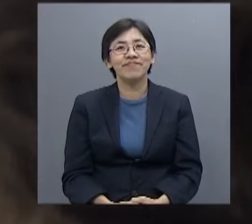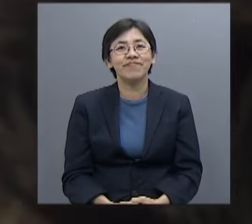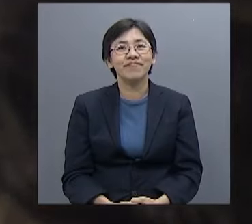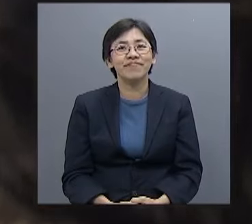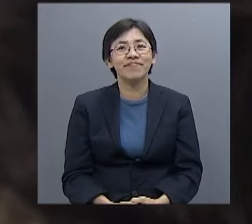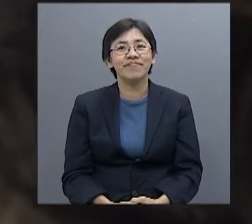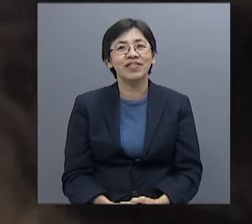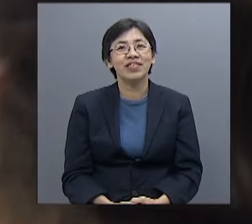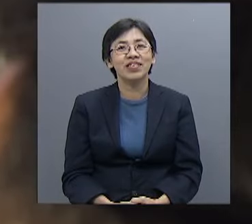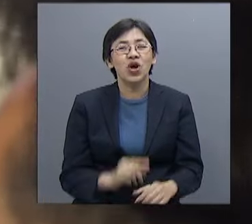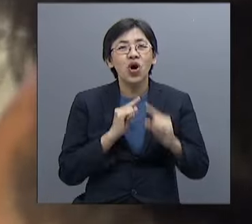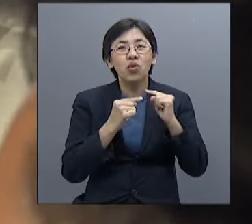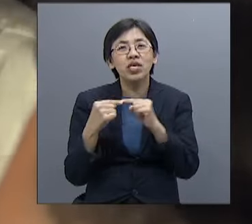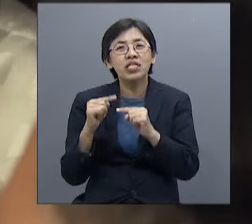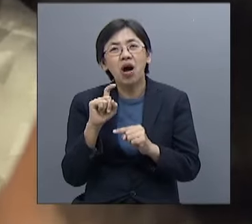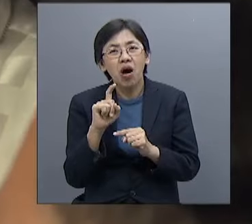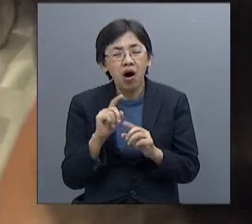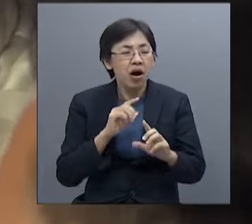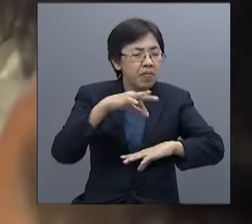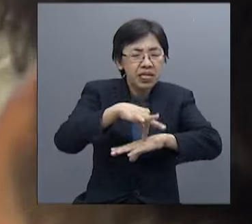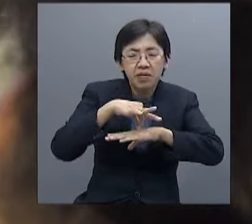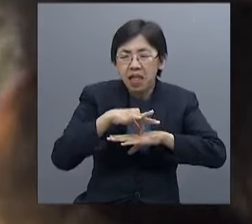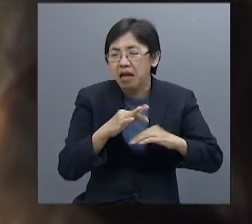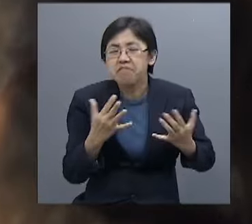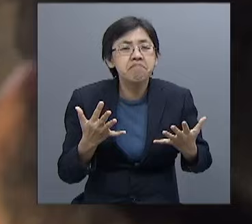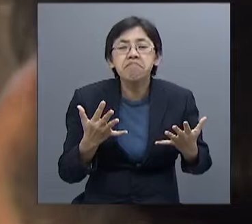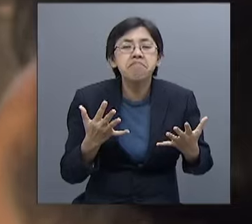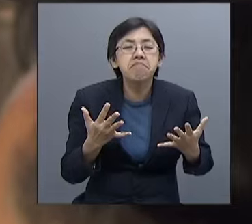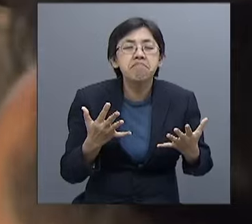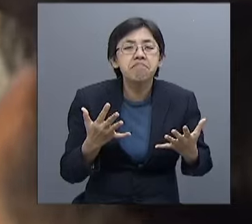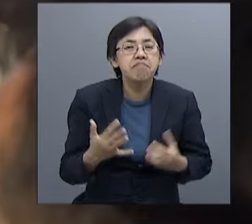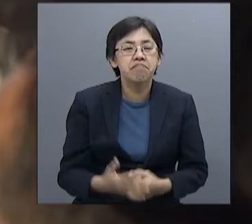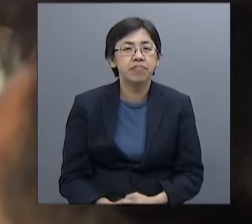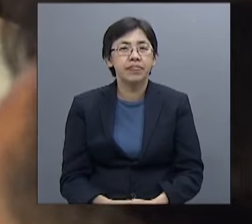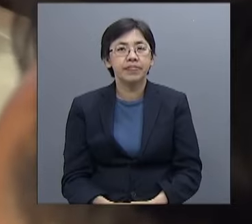ไปต่อไม่ได้เลยยังไม่มีจริงๆค่ะ